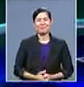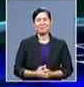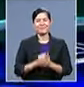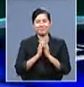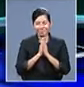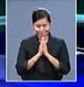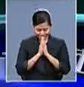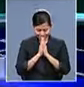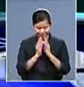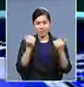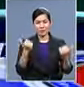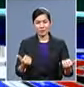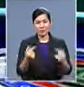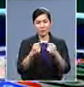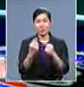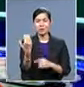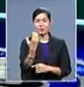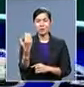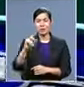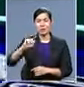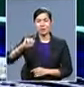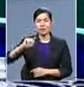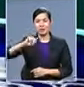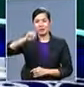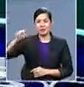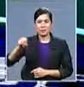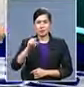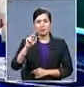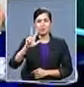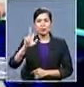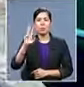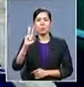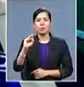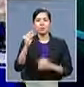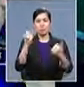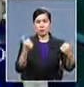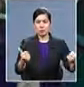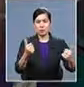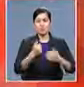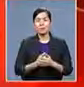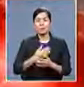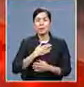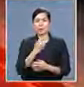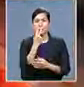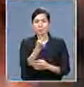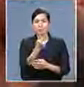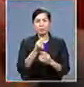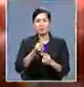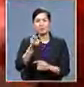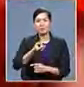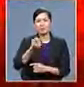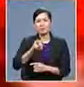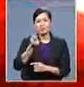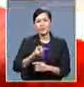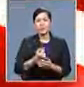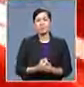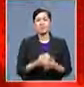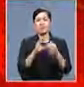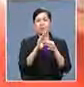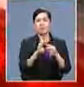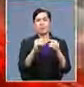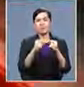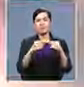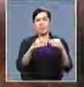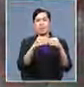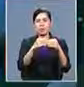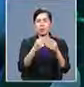สวัสดีครับนี่คือทีวี360องศากับผมธนินทร์วัฒน์พัฒนวีรคุณวันนี้ครับเราติดตามคอลัมน์ประจำเลยนะครับความเป็นไปภูมิภาคเอเชีย